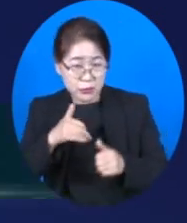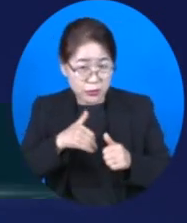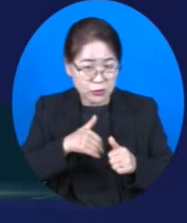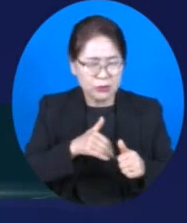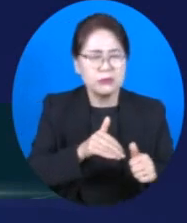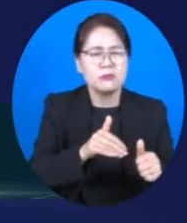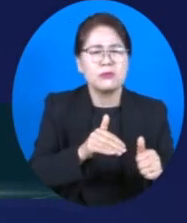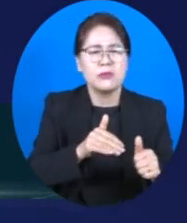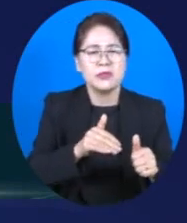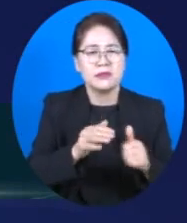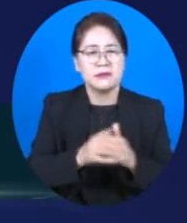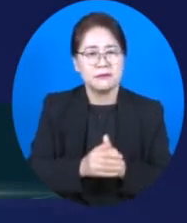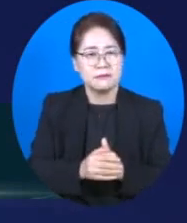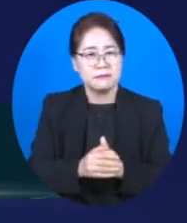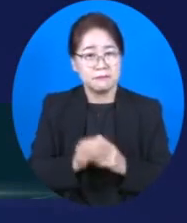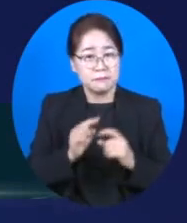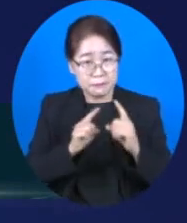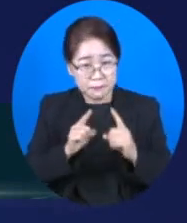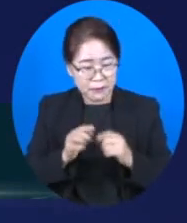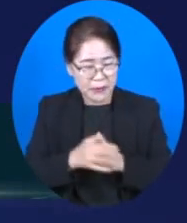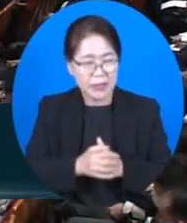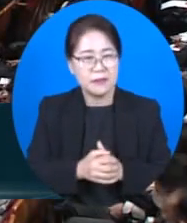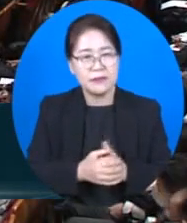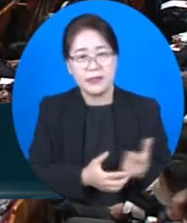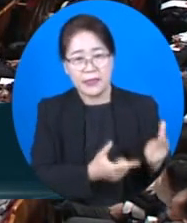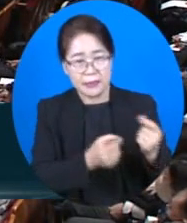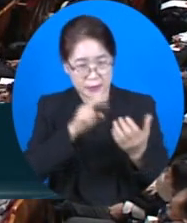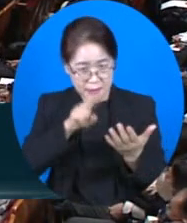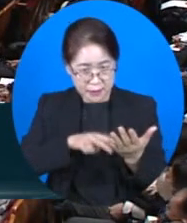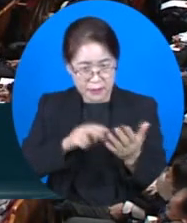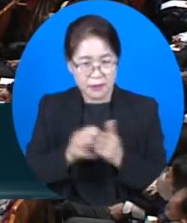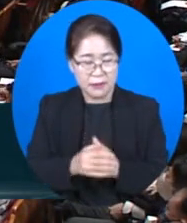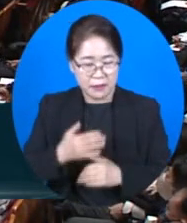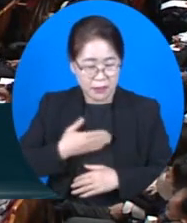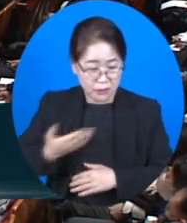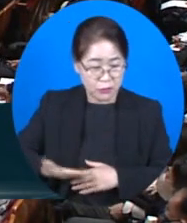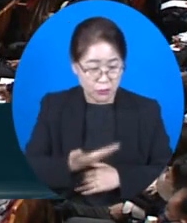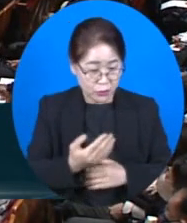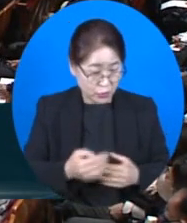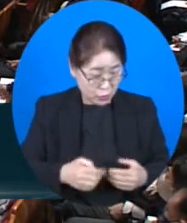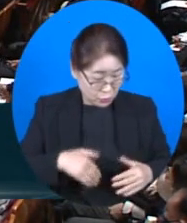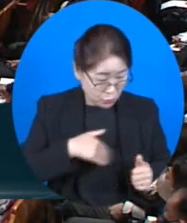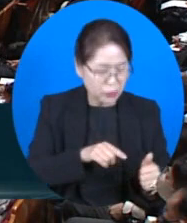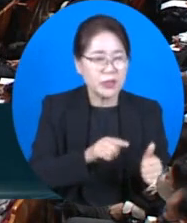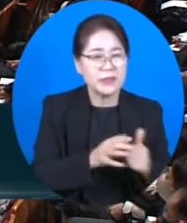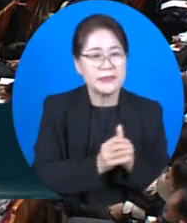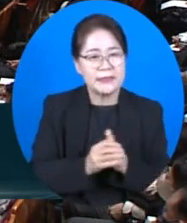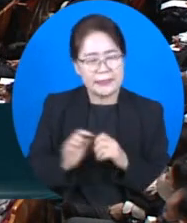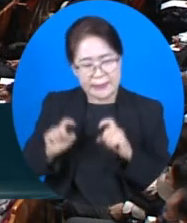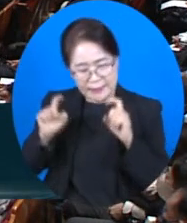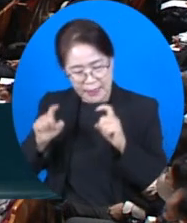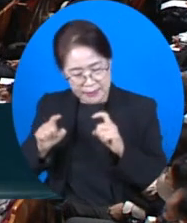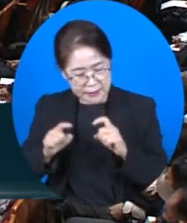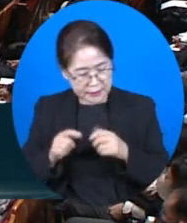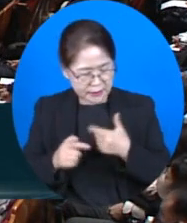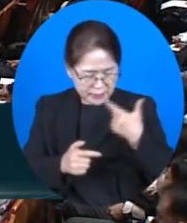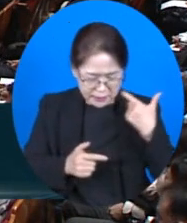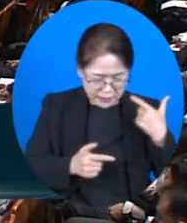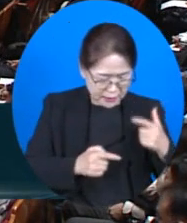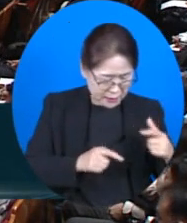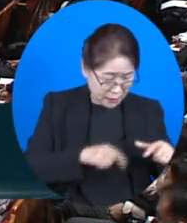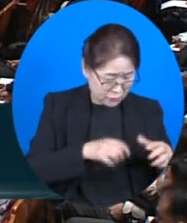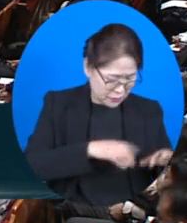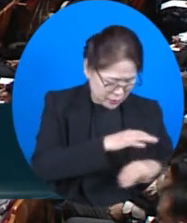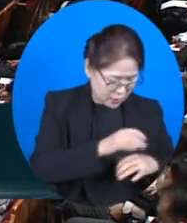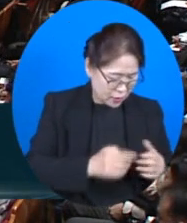파송하시면서 이런 말씀을 하셨어요. 함께 읽겠습니다. 내가 너희를 보냄이 양을 이리 가운데로 보낸가